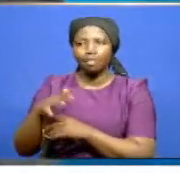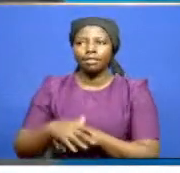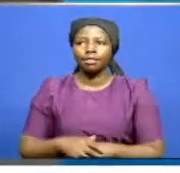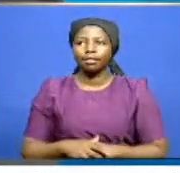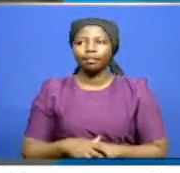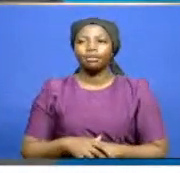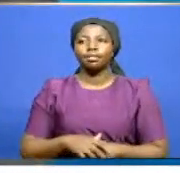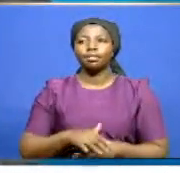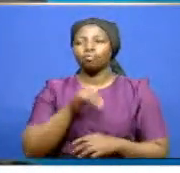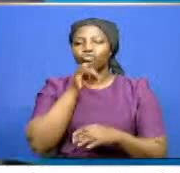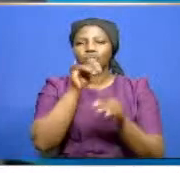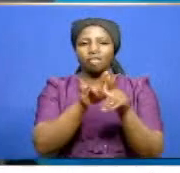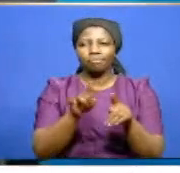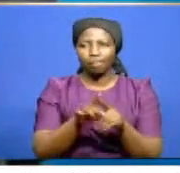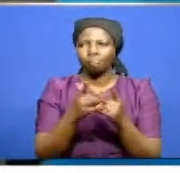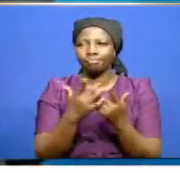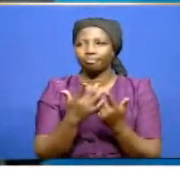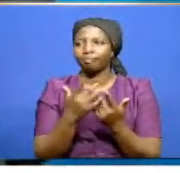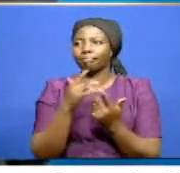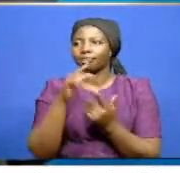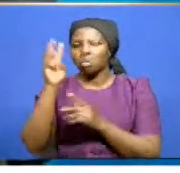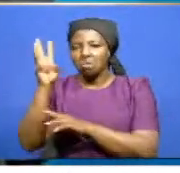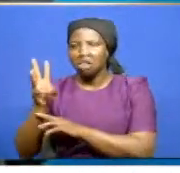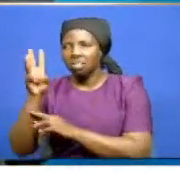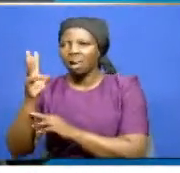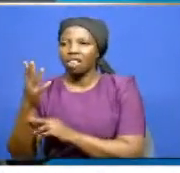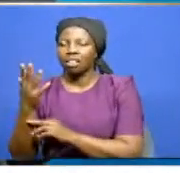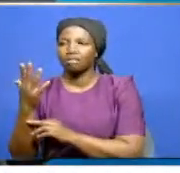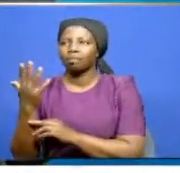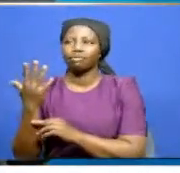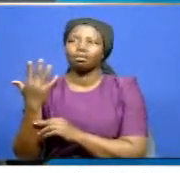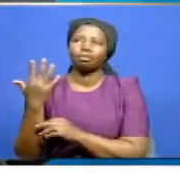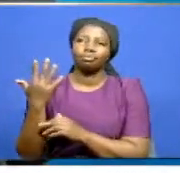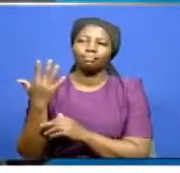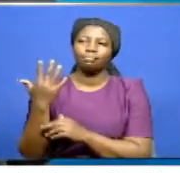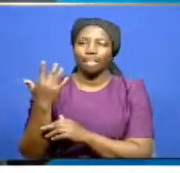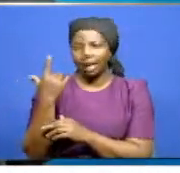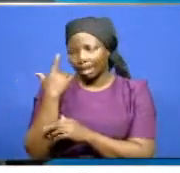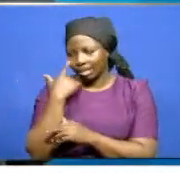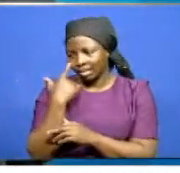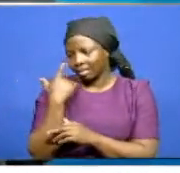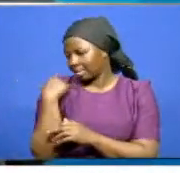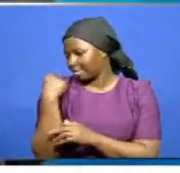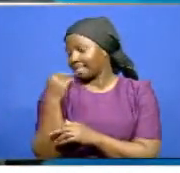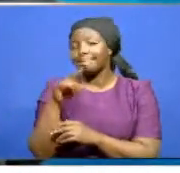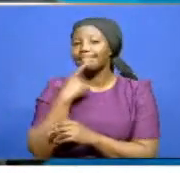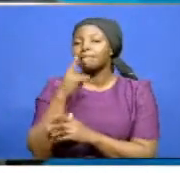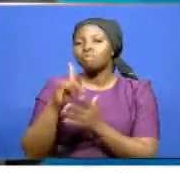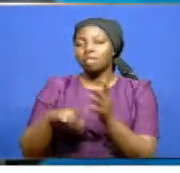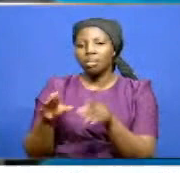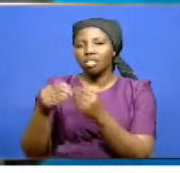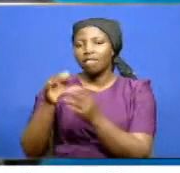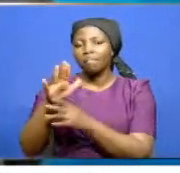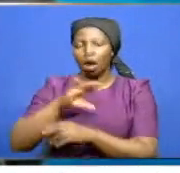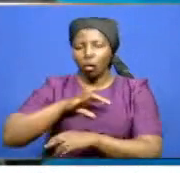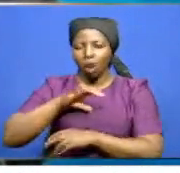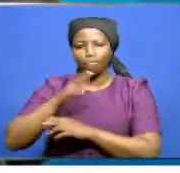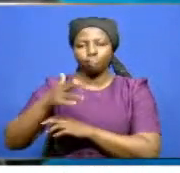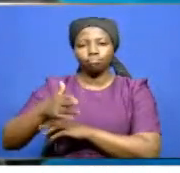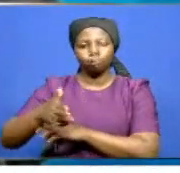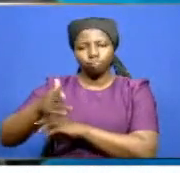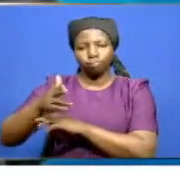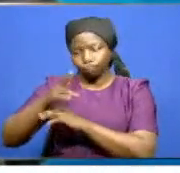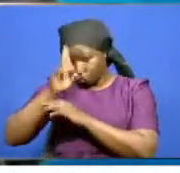ilikuwa. Nimeona juzi Amerika wanasema watatoa askari wao. Hii itafungua shida kubwa sana hata kwao Amerika.